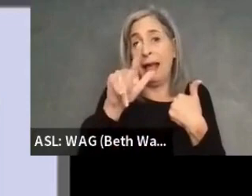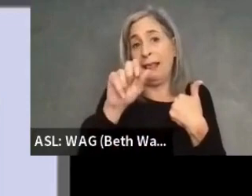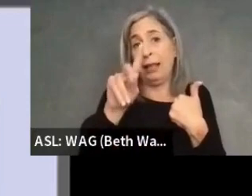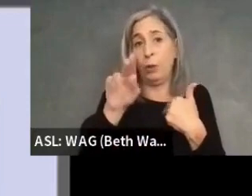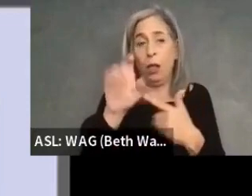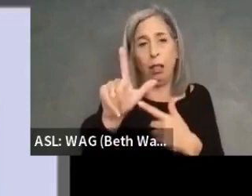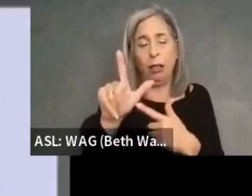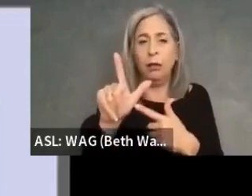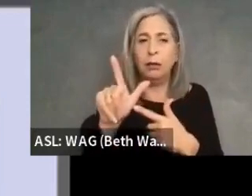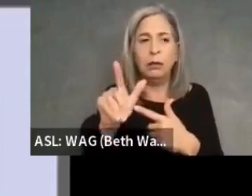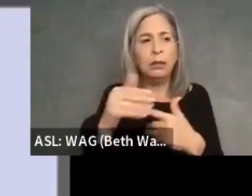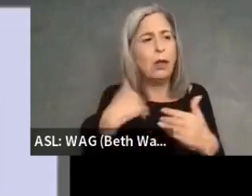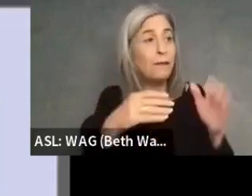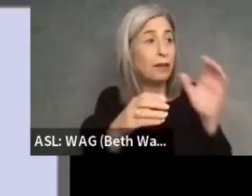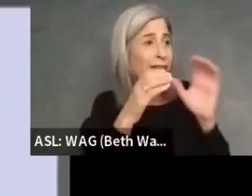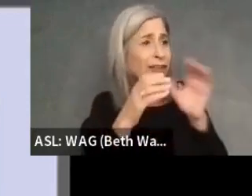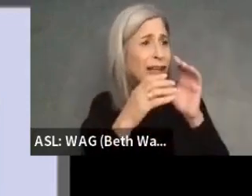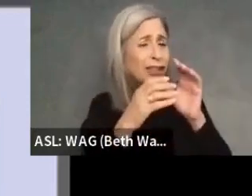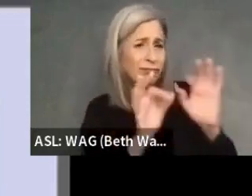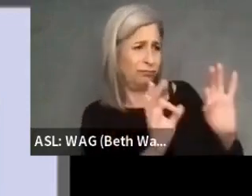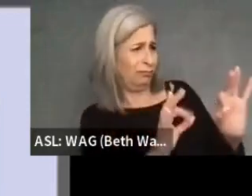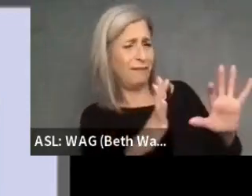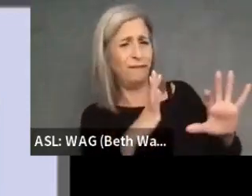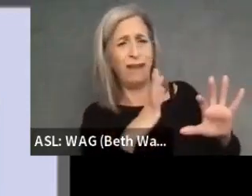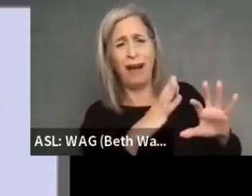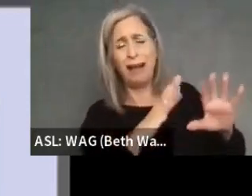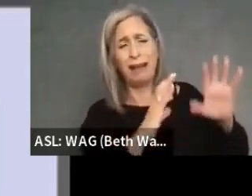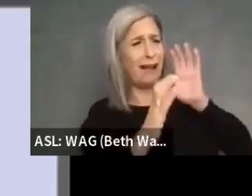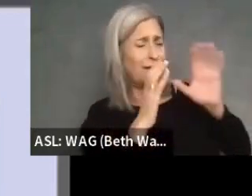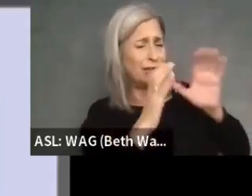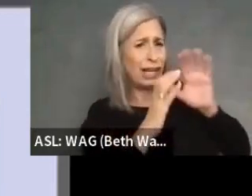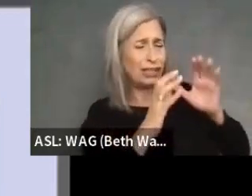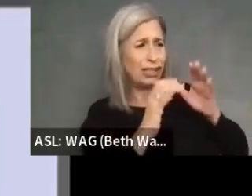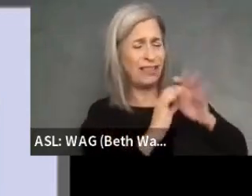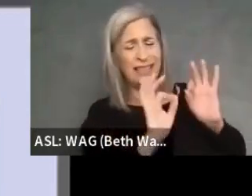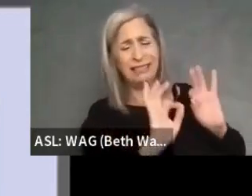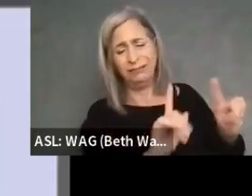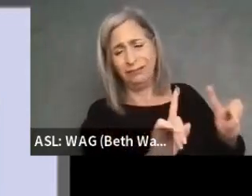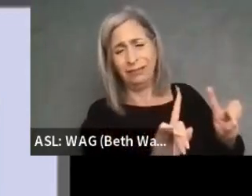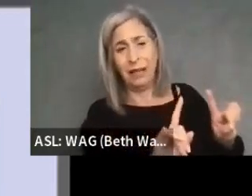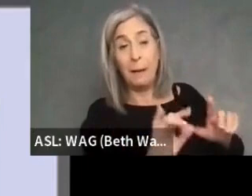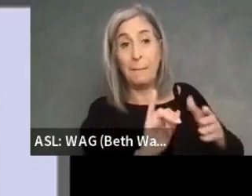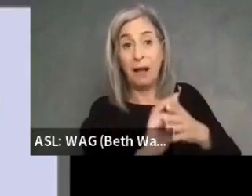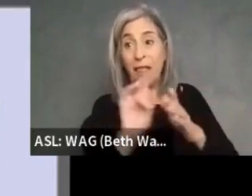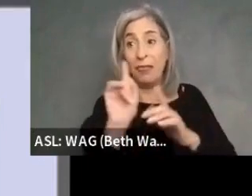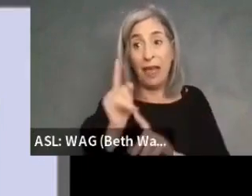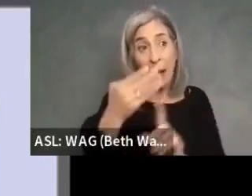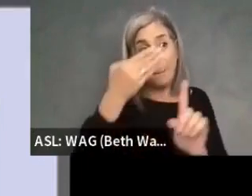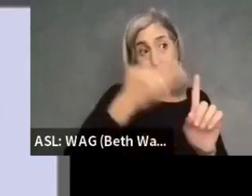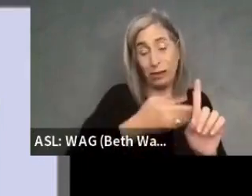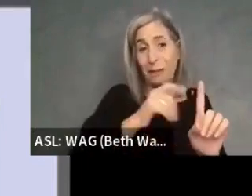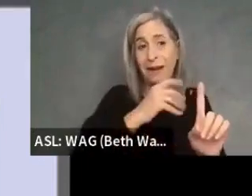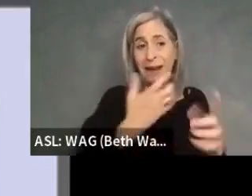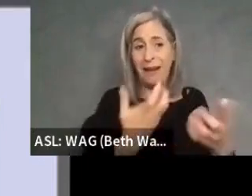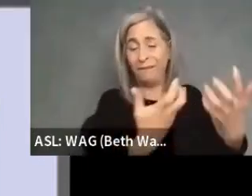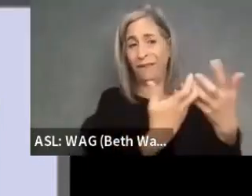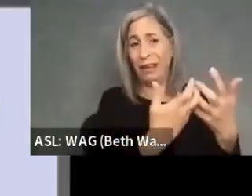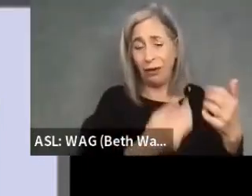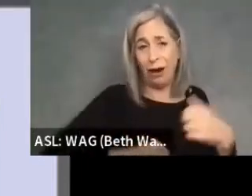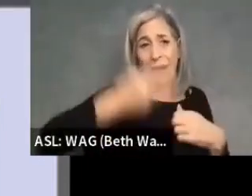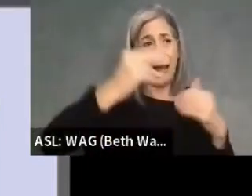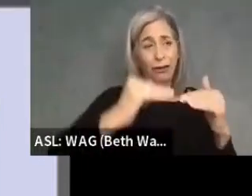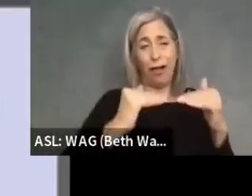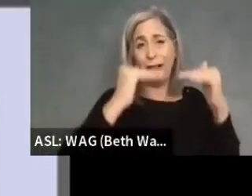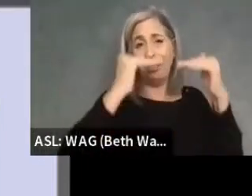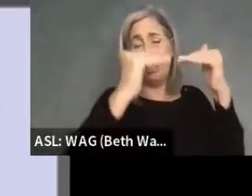翻译人员他们需要更专业的能力、专业知识去做好的翻